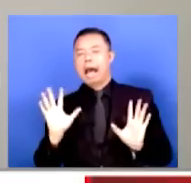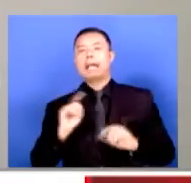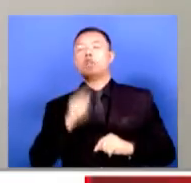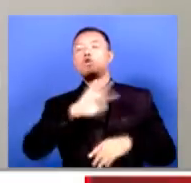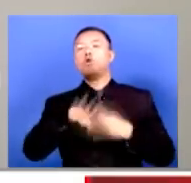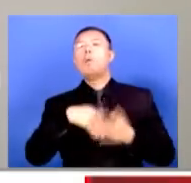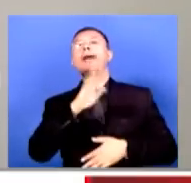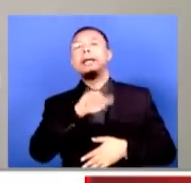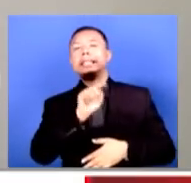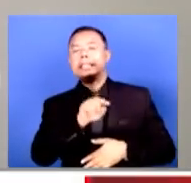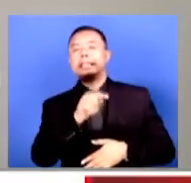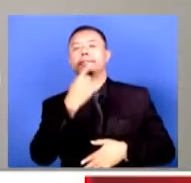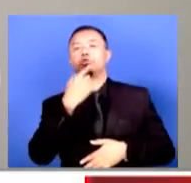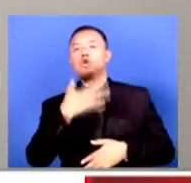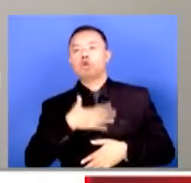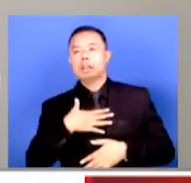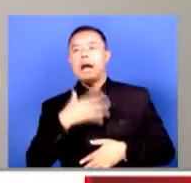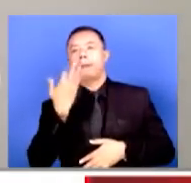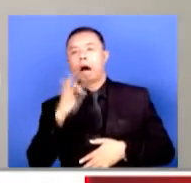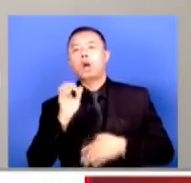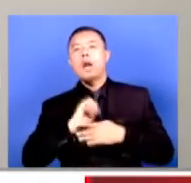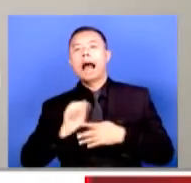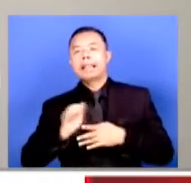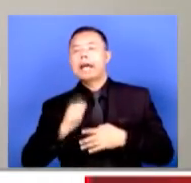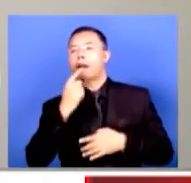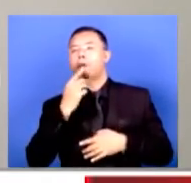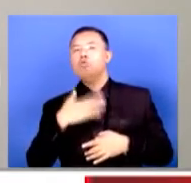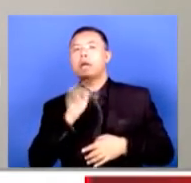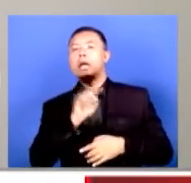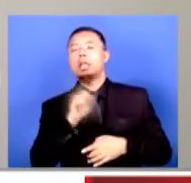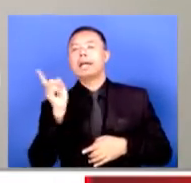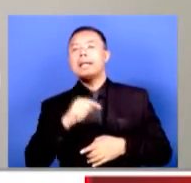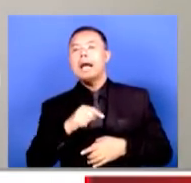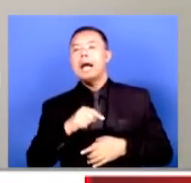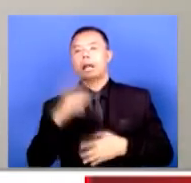itu semuanya masih baru simulasi ya, yang mempunyai itu juga